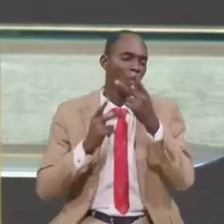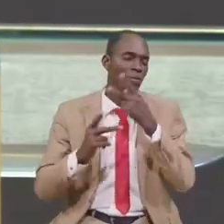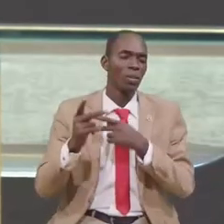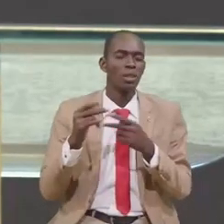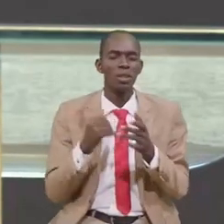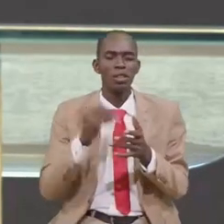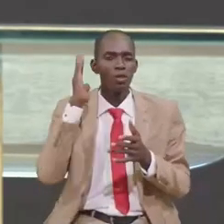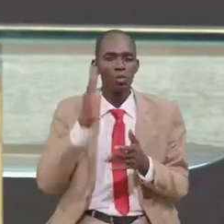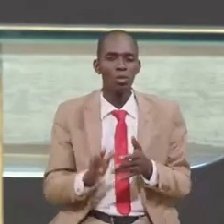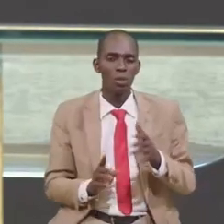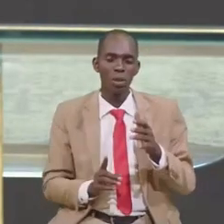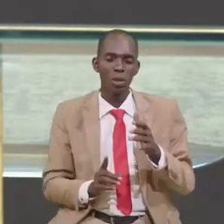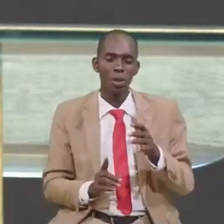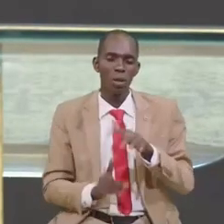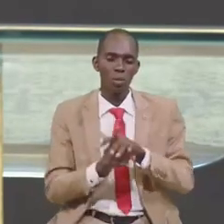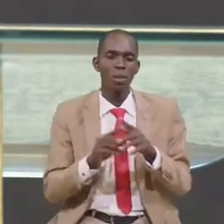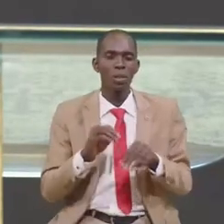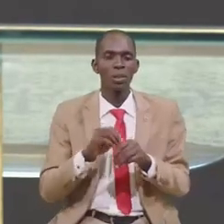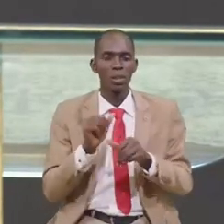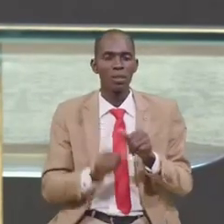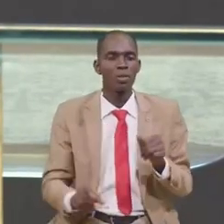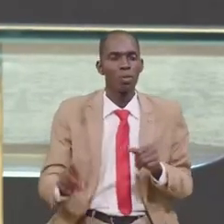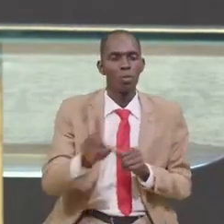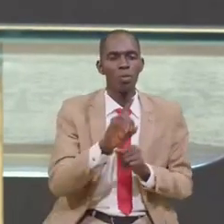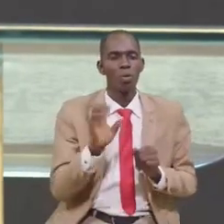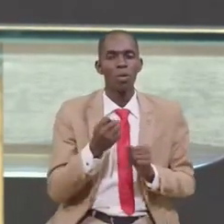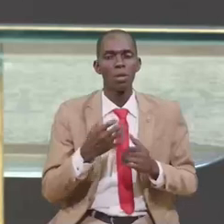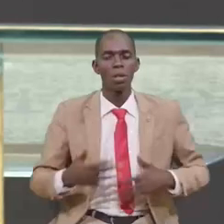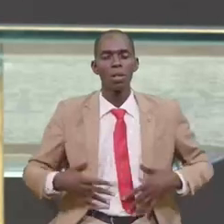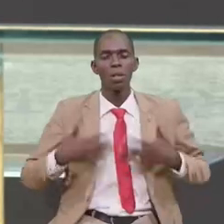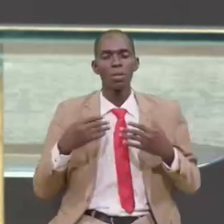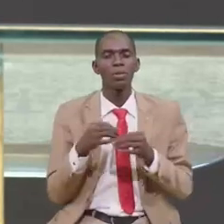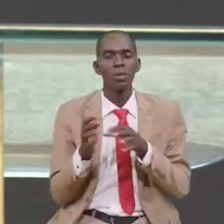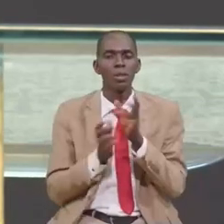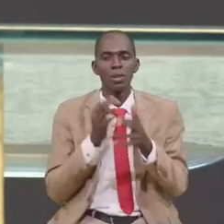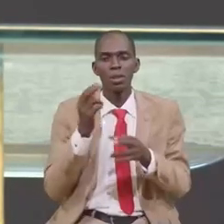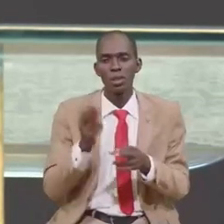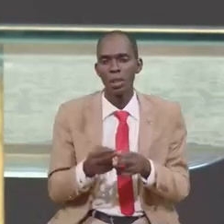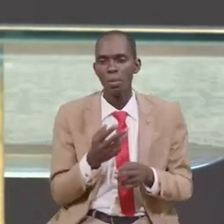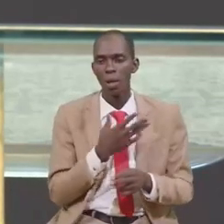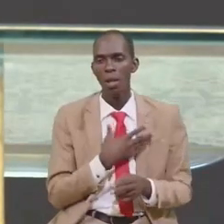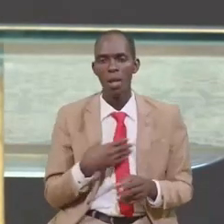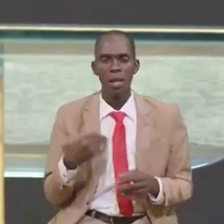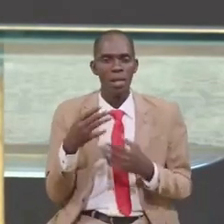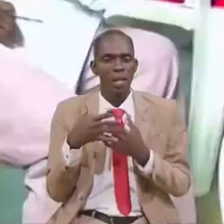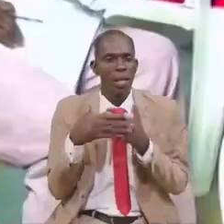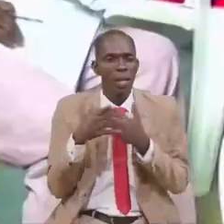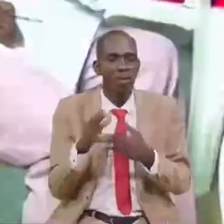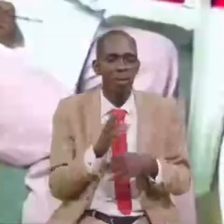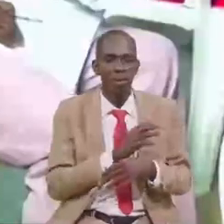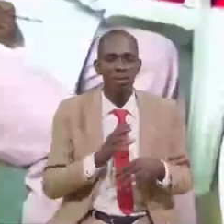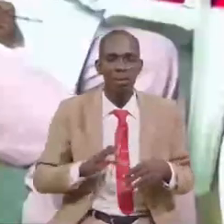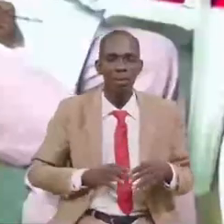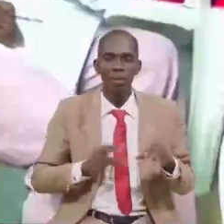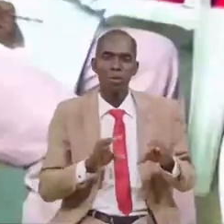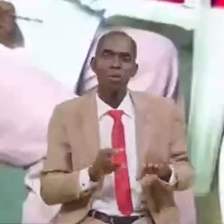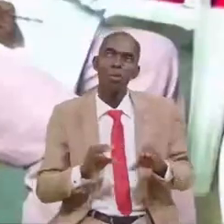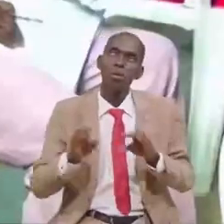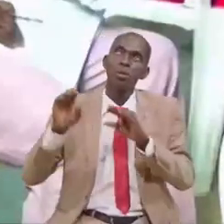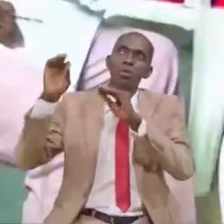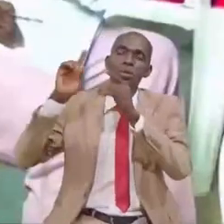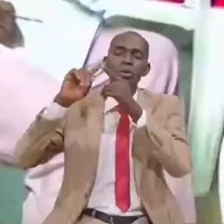sera accompli dans la vie de chacun de nous au nom de Jésus. Après que Christ était allé au